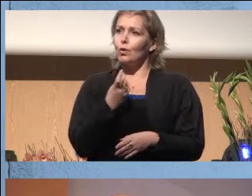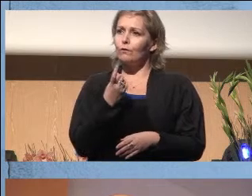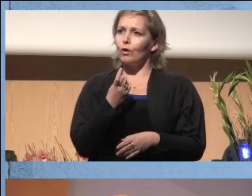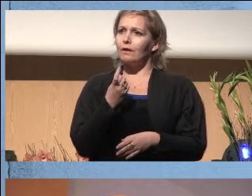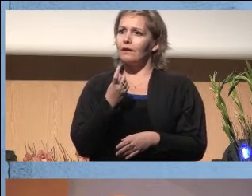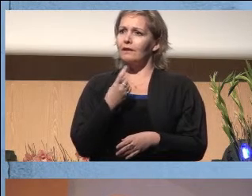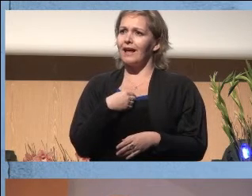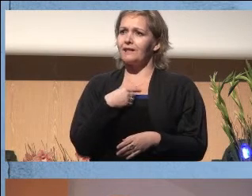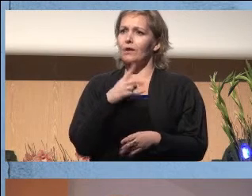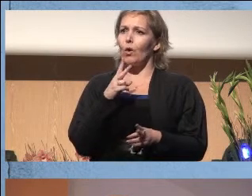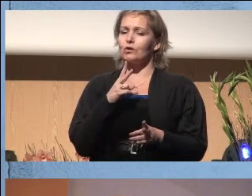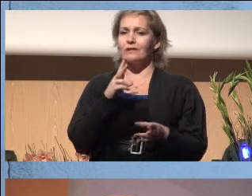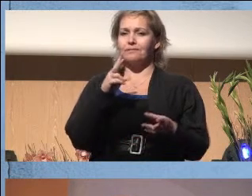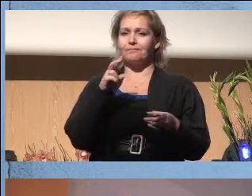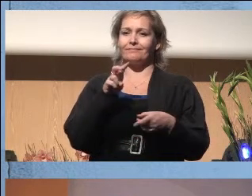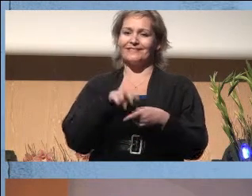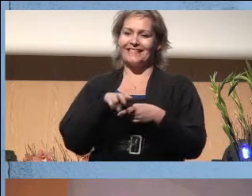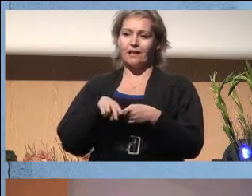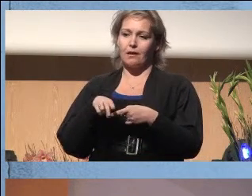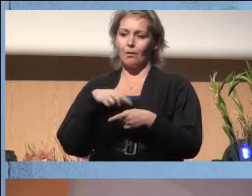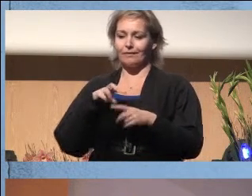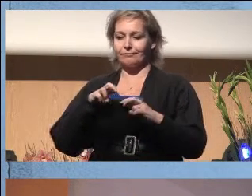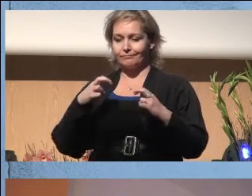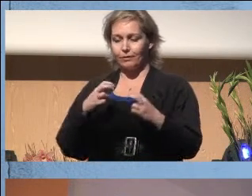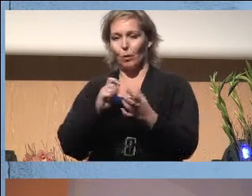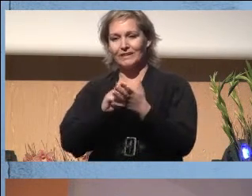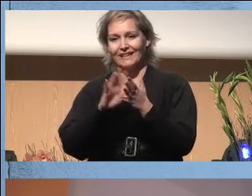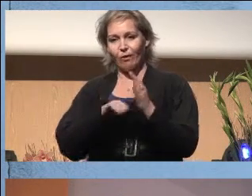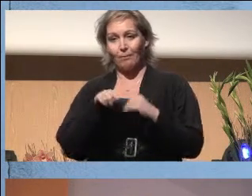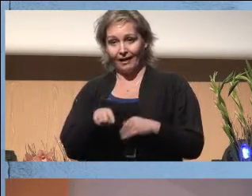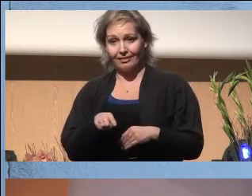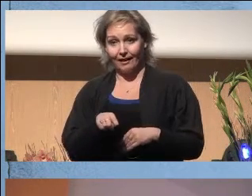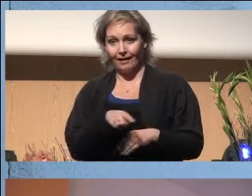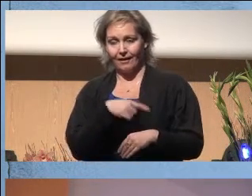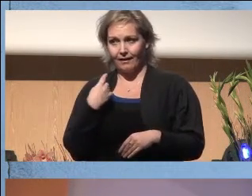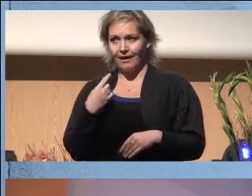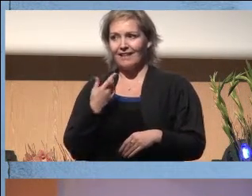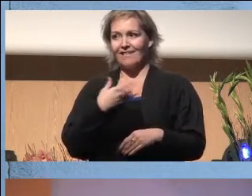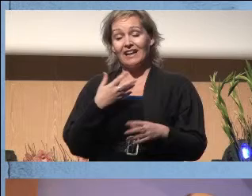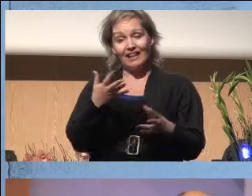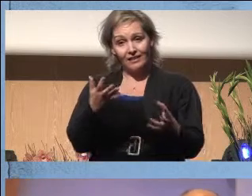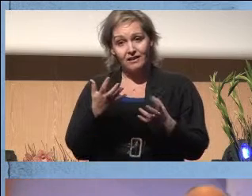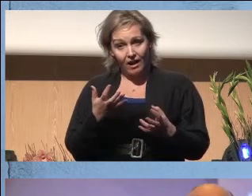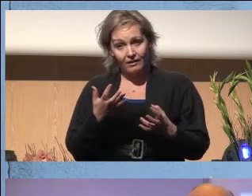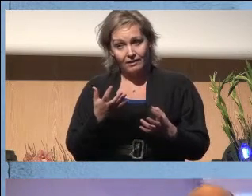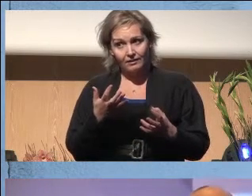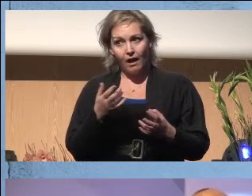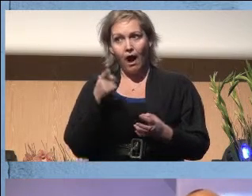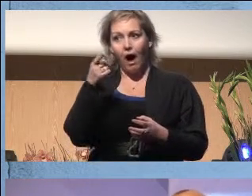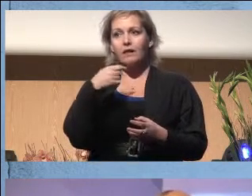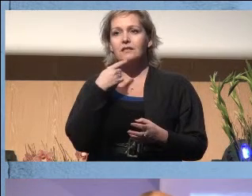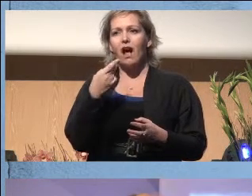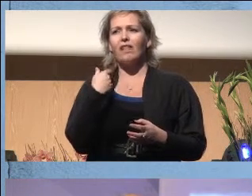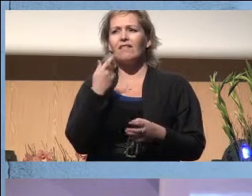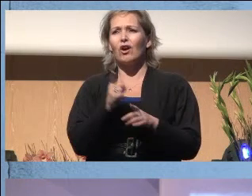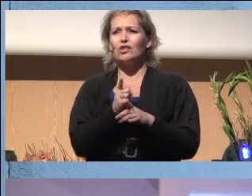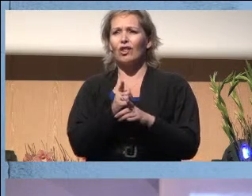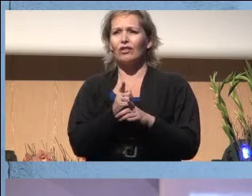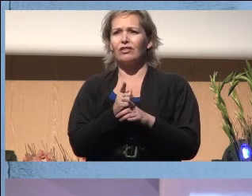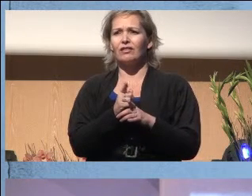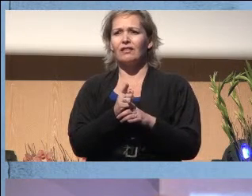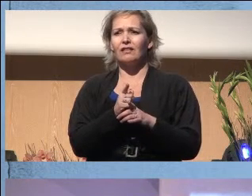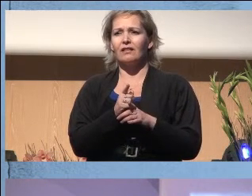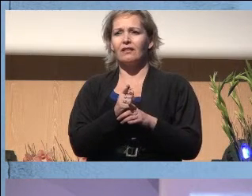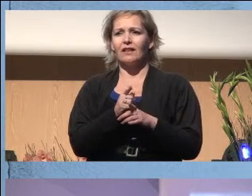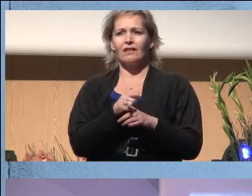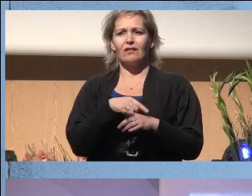og jeg, vi skal sette oss sammen og skrive litt om dette her, fordi det er ganske interessant. Han sa det var som å være fyrbøter